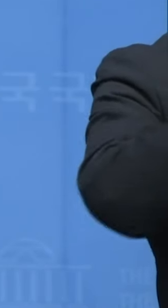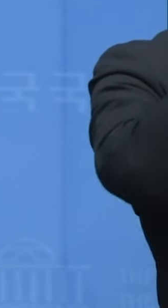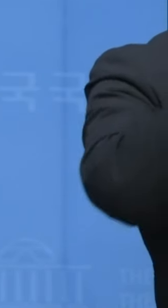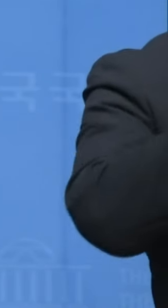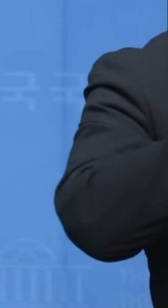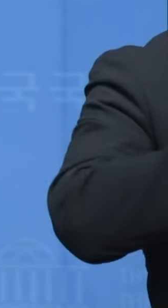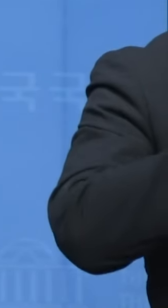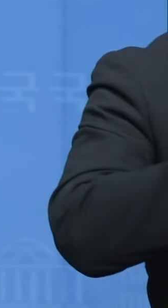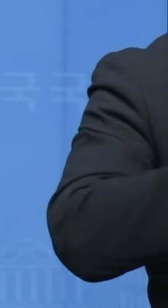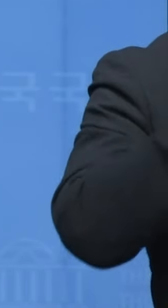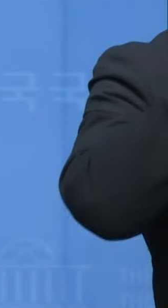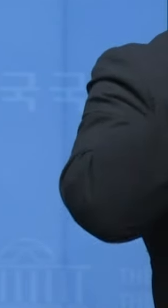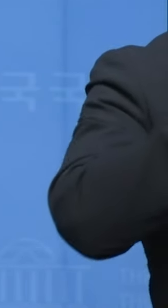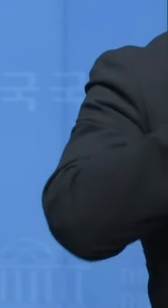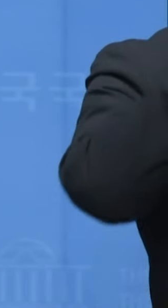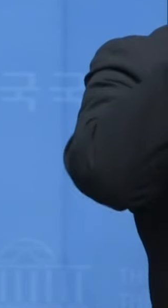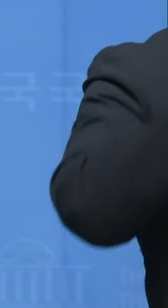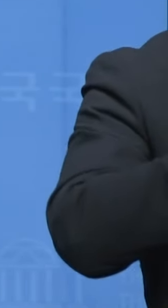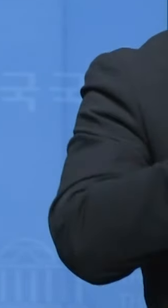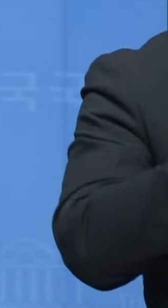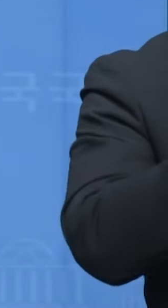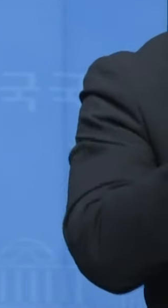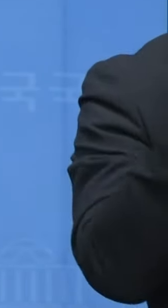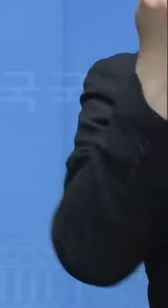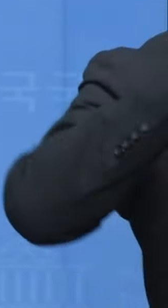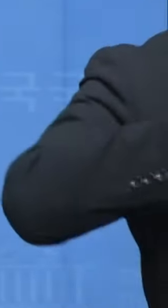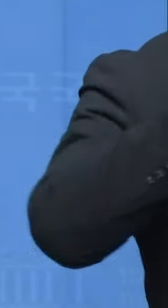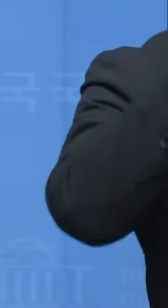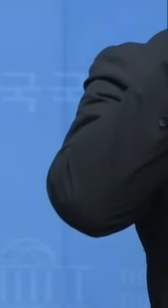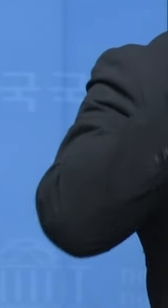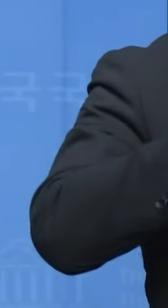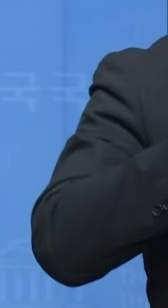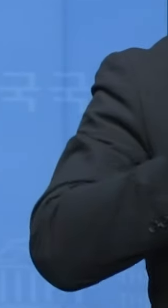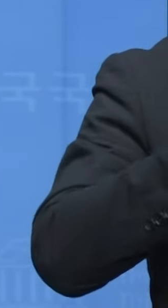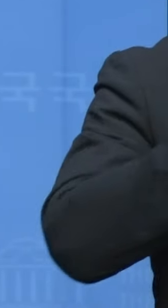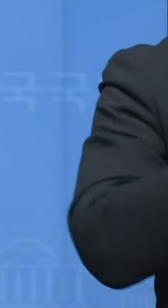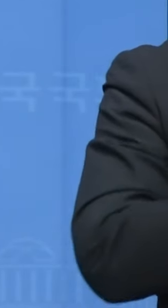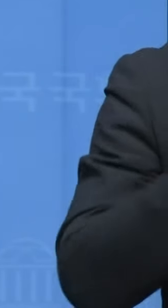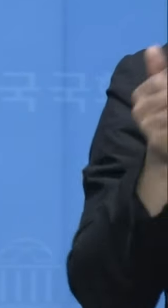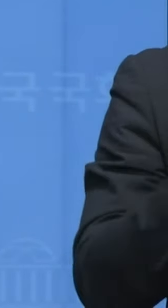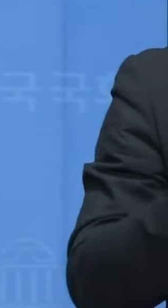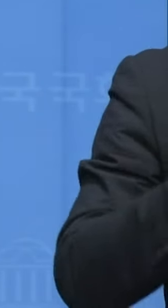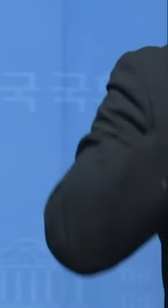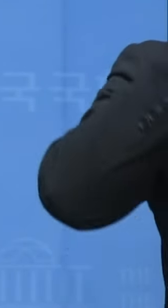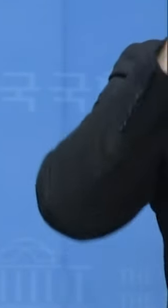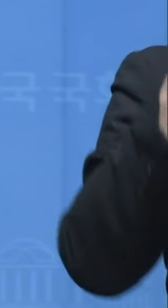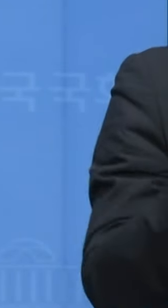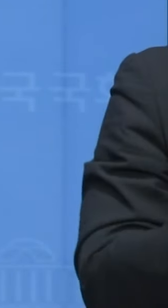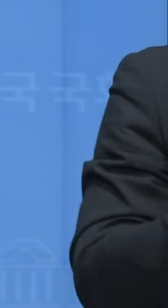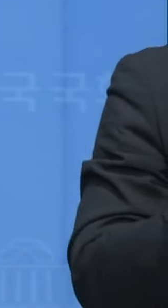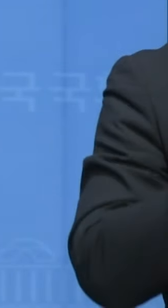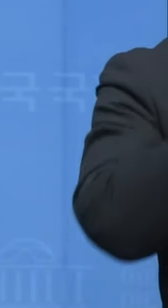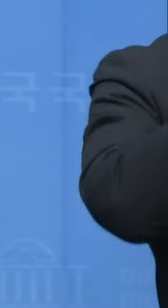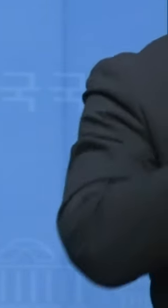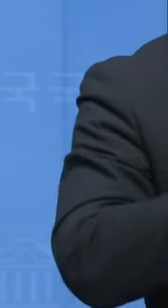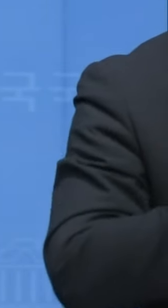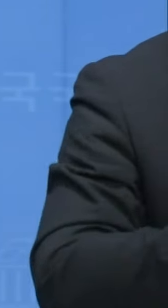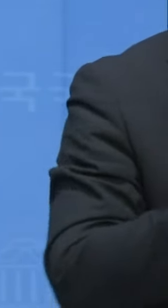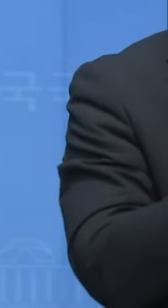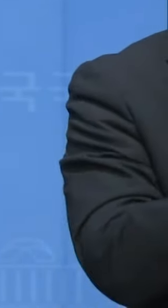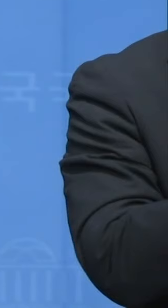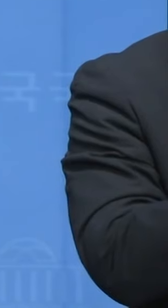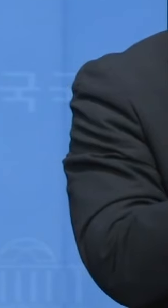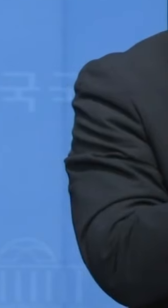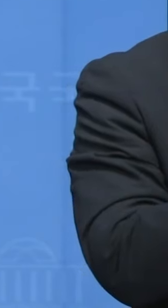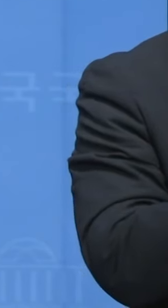및 업무 추진비 세부 집행 지침 위반 혐의로 권위에 신고하였습니다 윤성열 당시 서울 중앙 지검장은 서울 중앙 지검에서